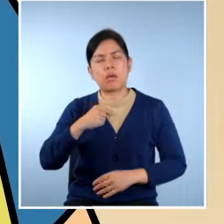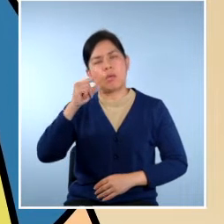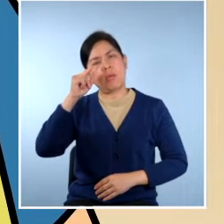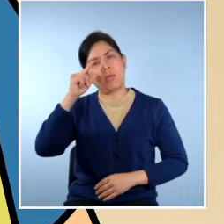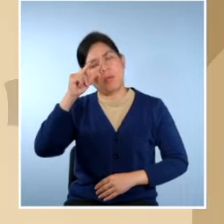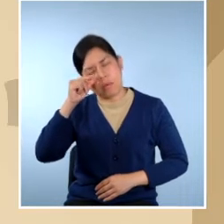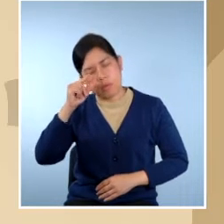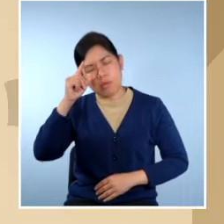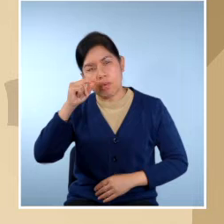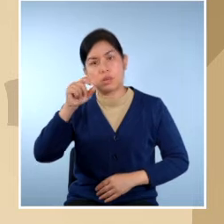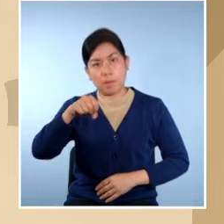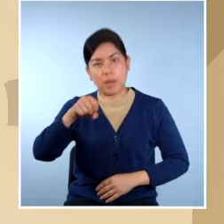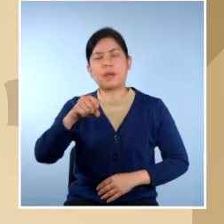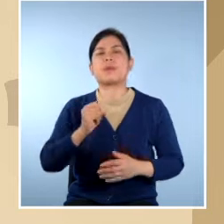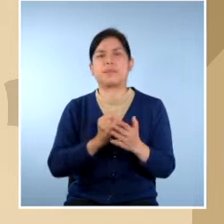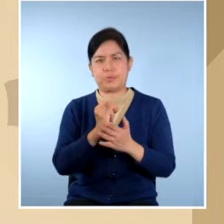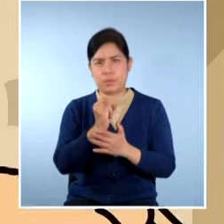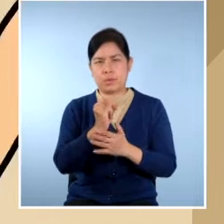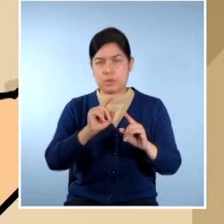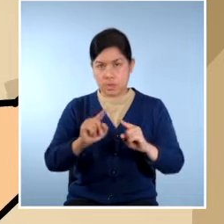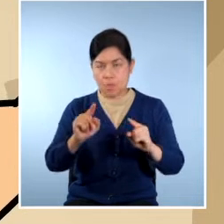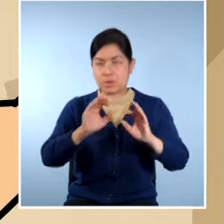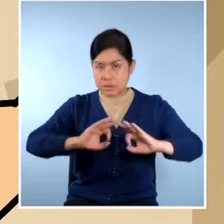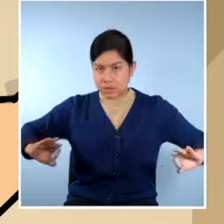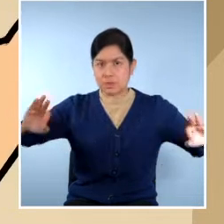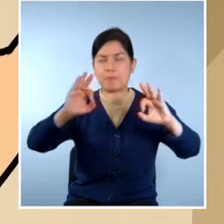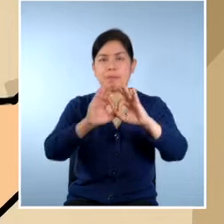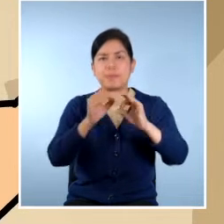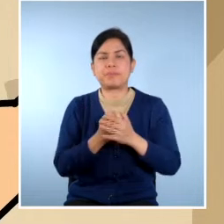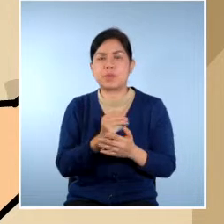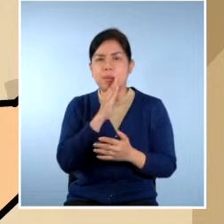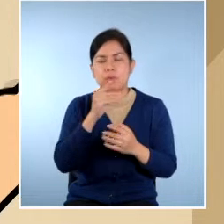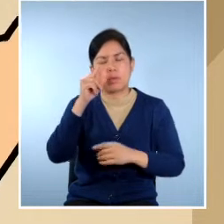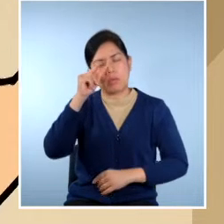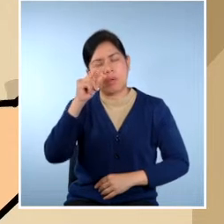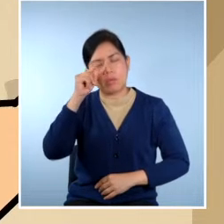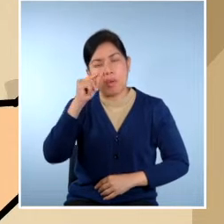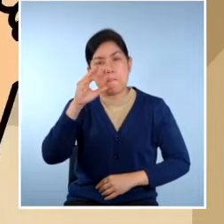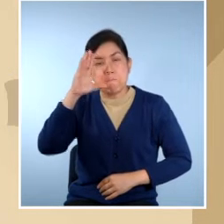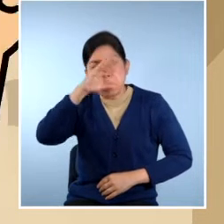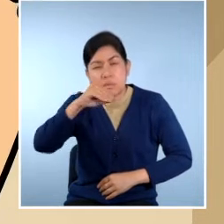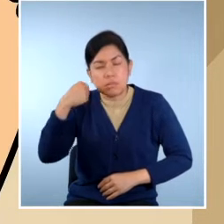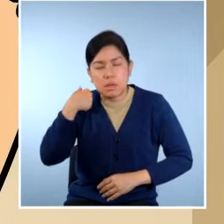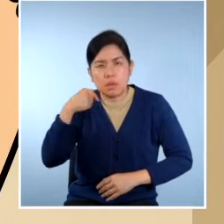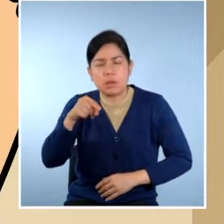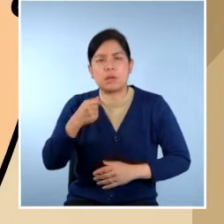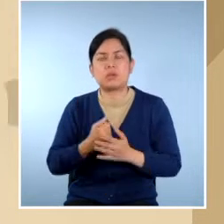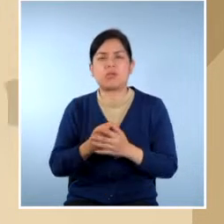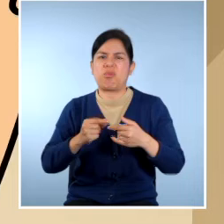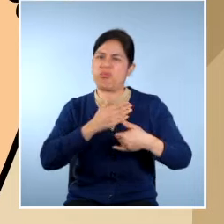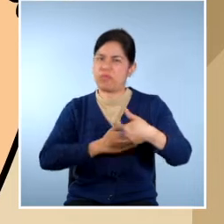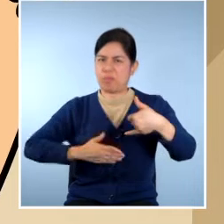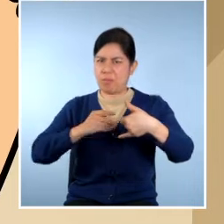ใช่ไหมครับก็ส่นหน่นะแต่ที่มากวานั้น การอดนอนทำให้เสียสุขภาพร่างกายไม่เติบโต